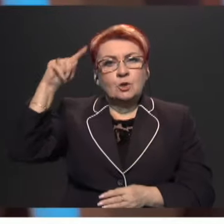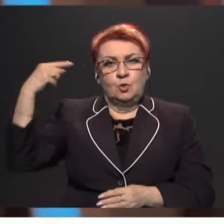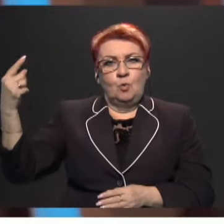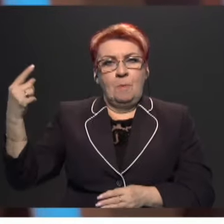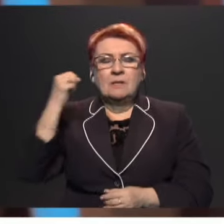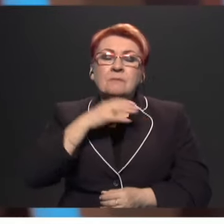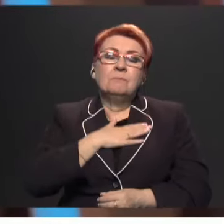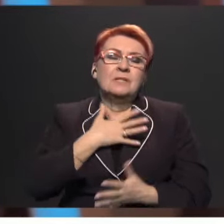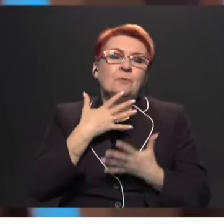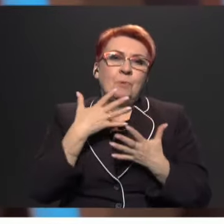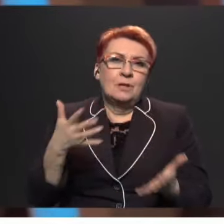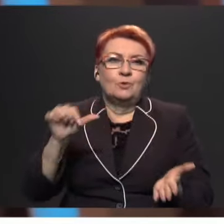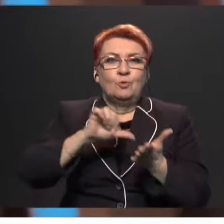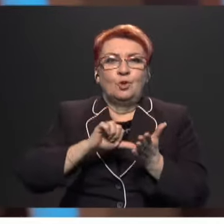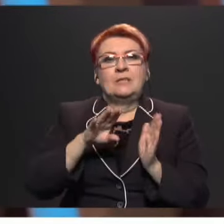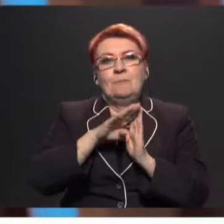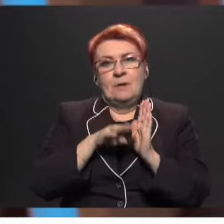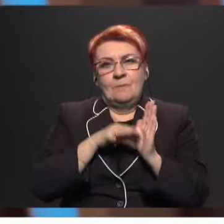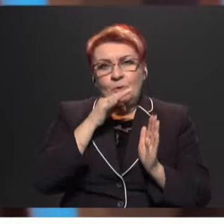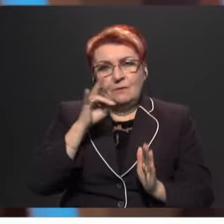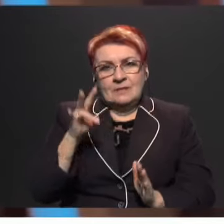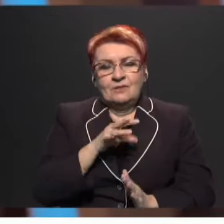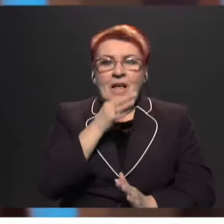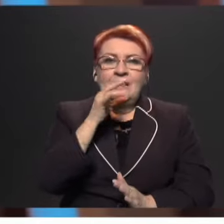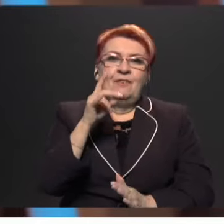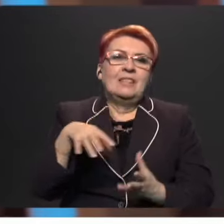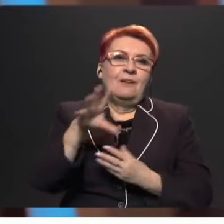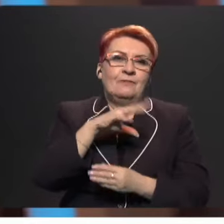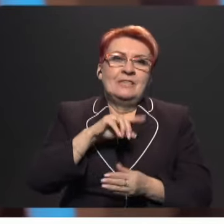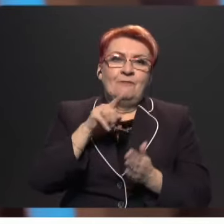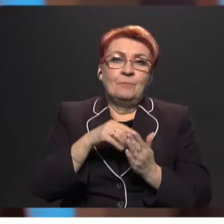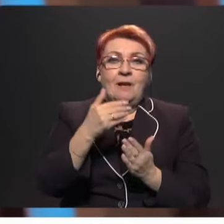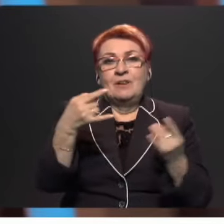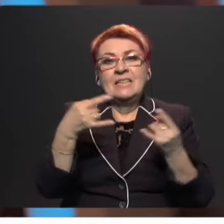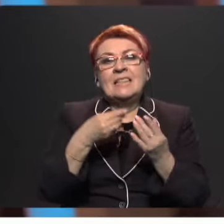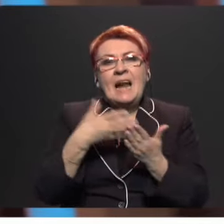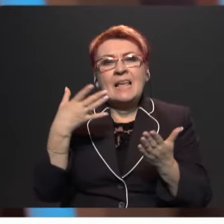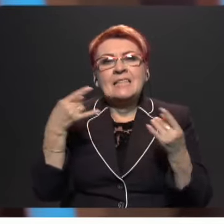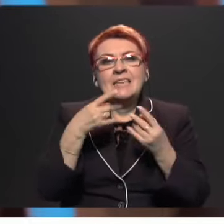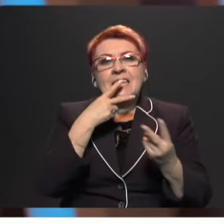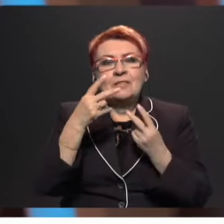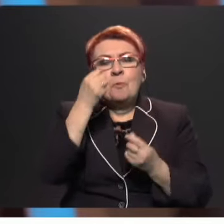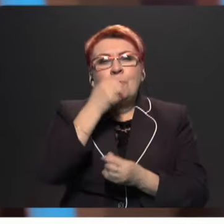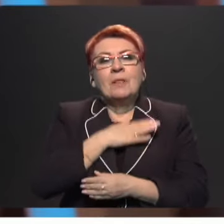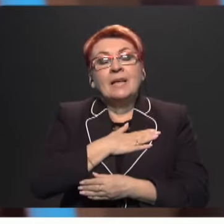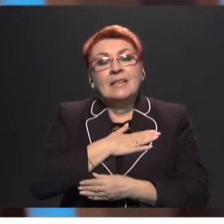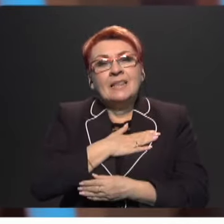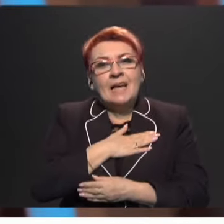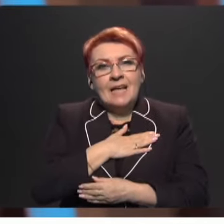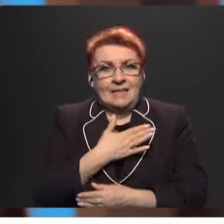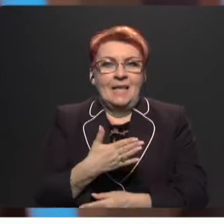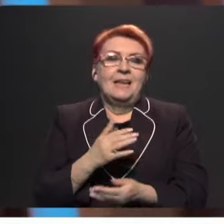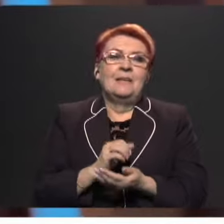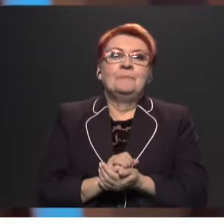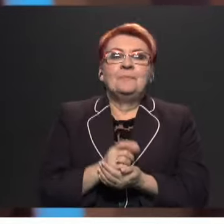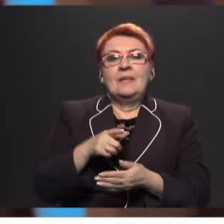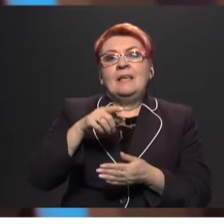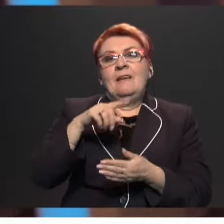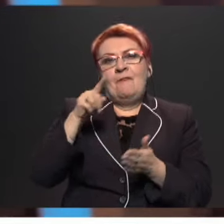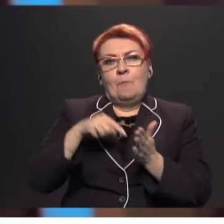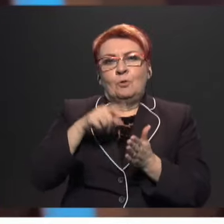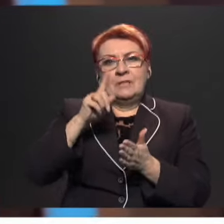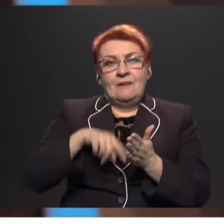большое и за участие в программе, и за ответы на все вопросы. А вас, дорогие телезрители, мы также благодарим за неравнодушие в вопросах веры.